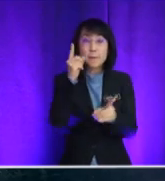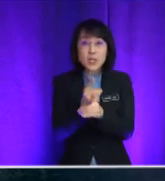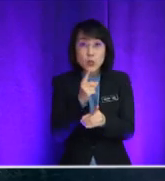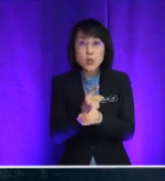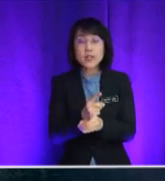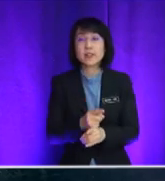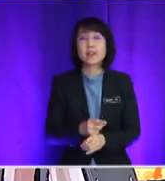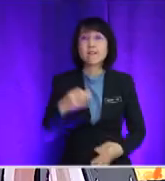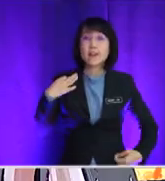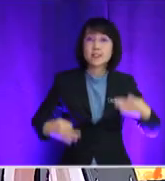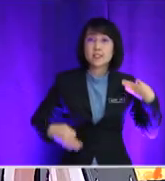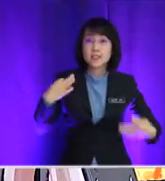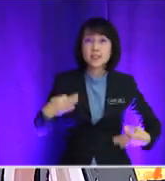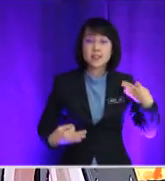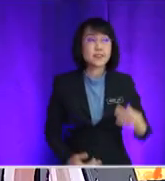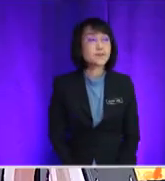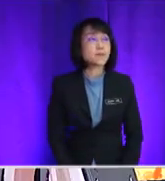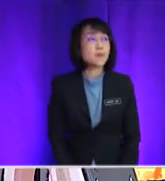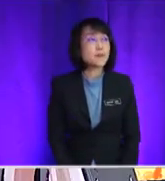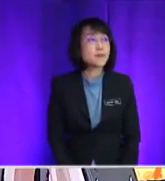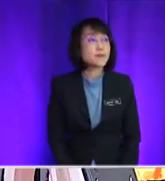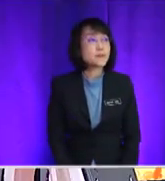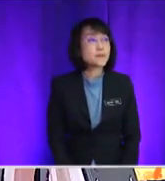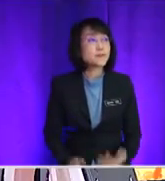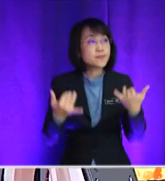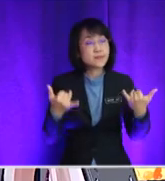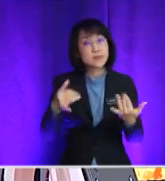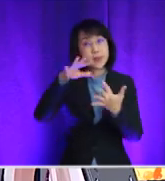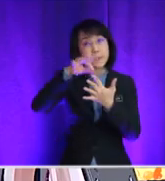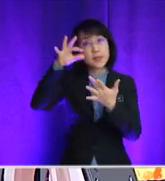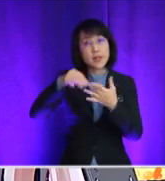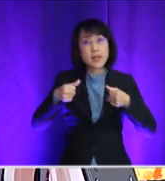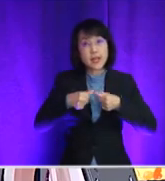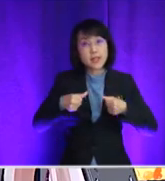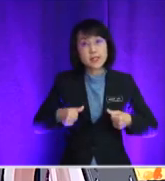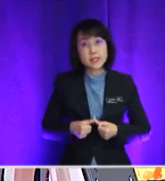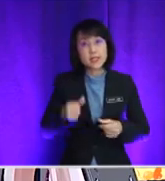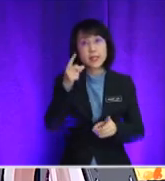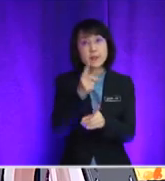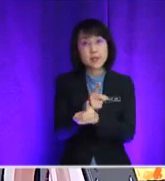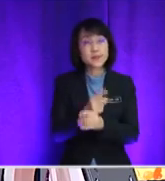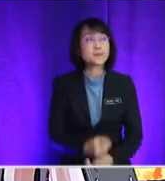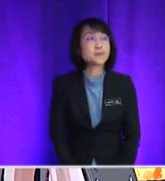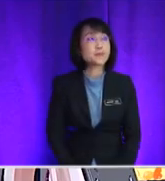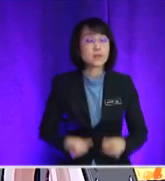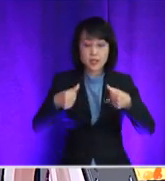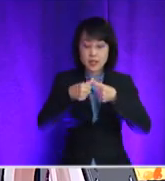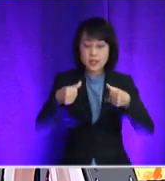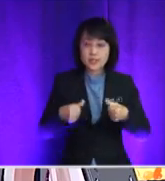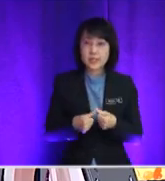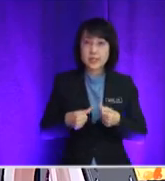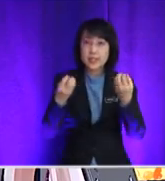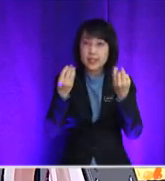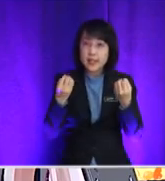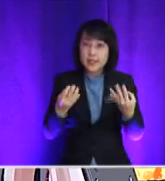sudah selesaikan kita punya rompi sekarang ini kita pilih kancing yang betul nah kancing dan hiasan rompi